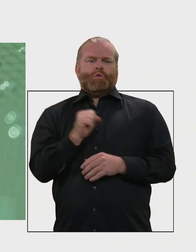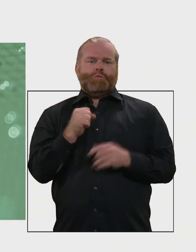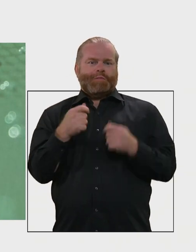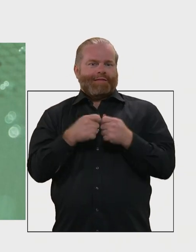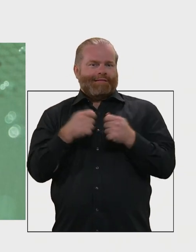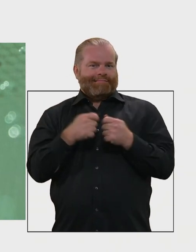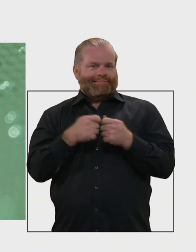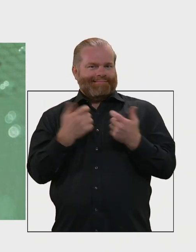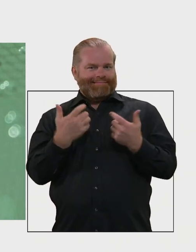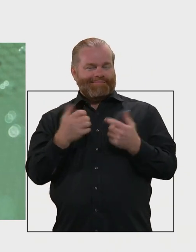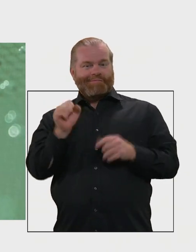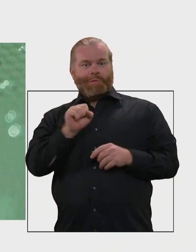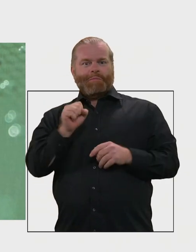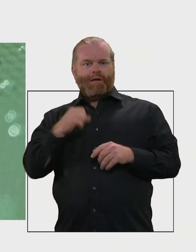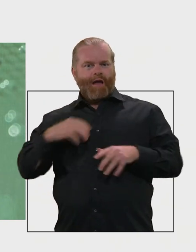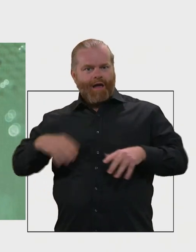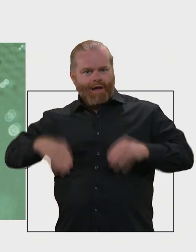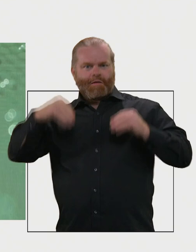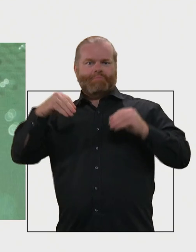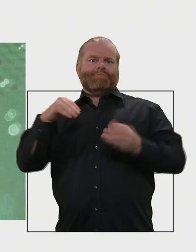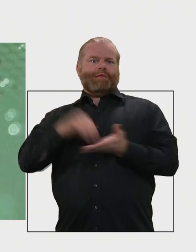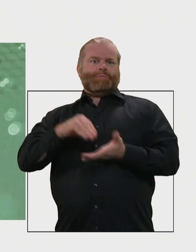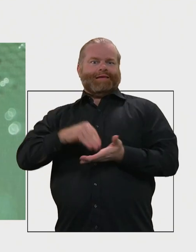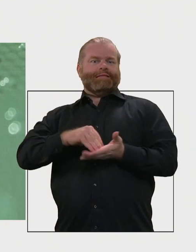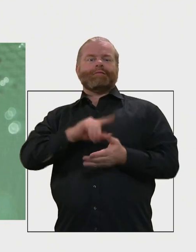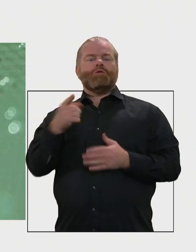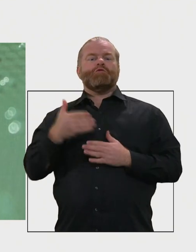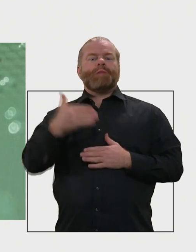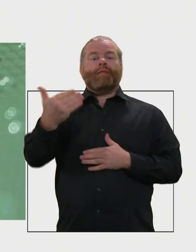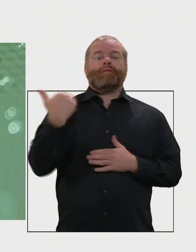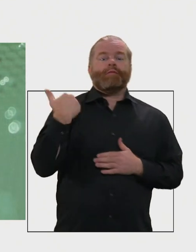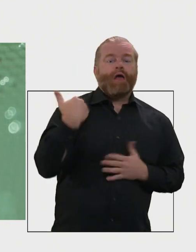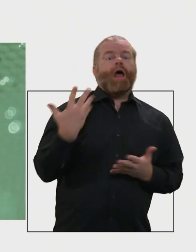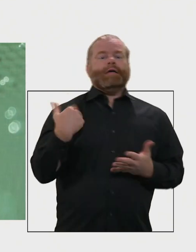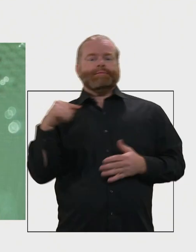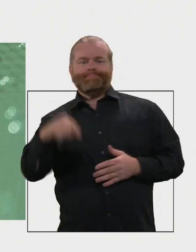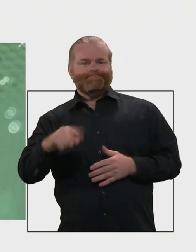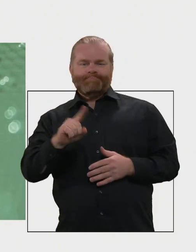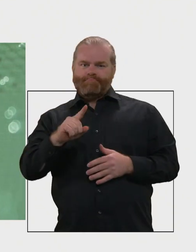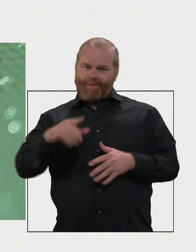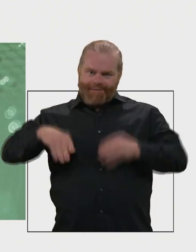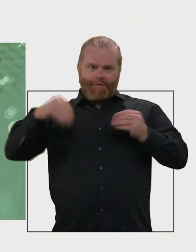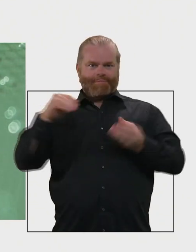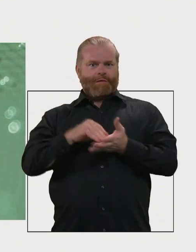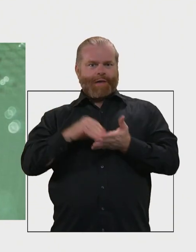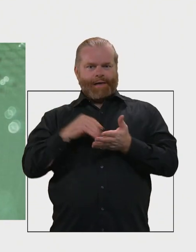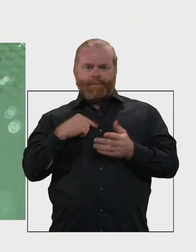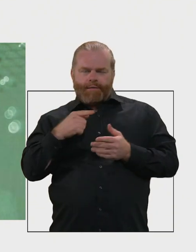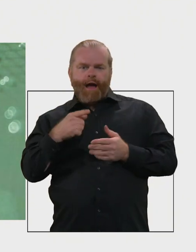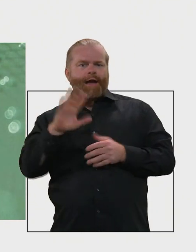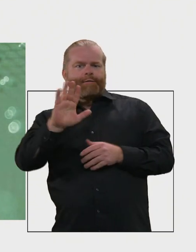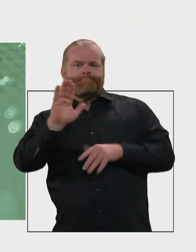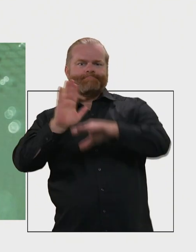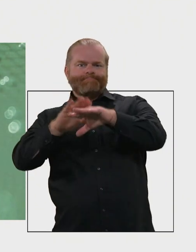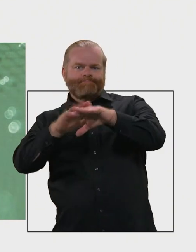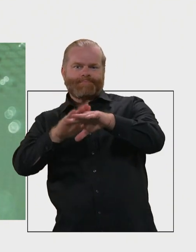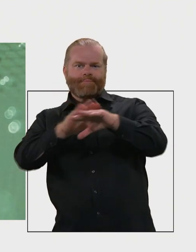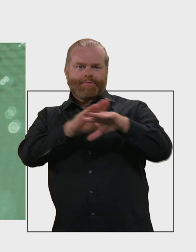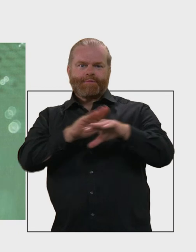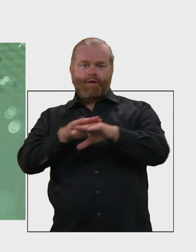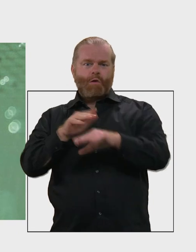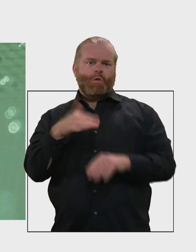effektiv zu gestalten und nicht so mitten reinzuspringen, wenn viele Sachen schon fertig sind. Also die Mitarbeiterinnen vom Humboldt-Forum haben